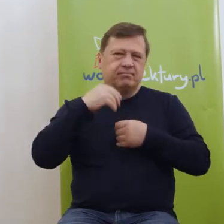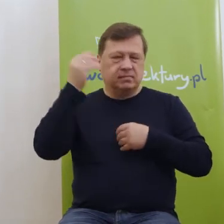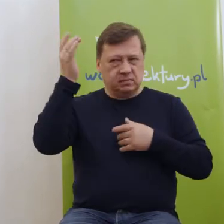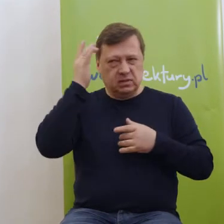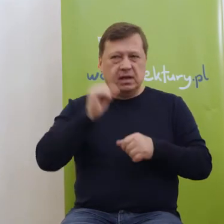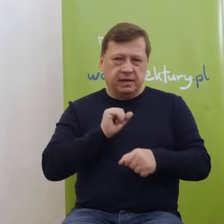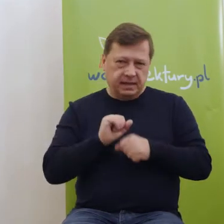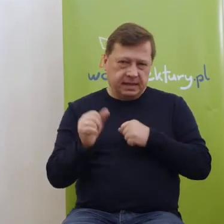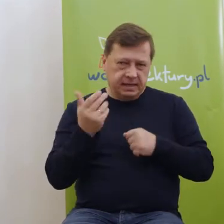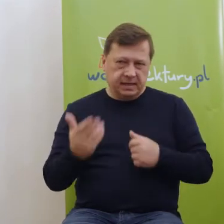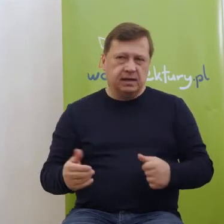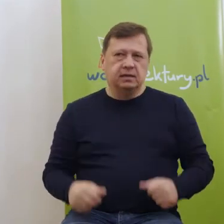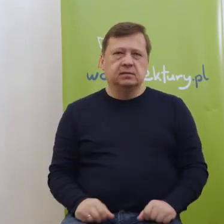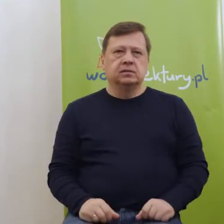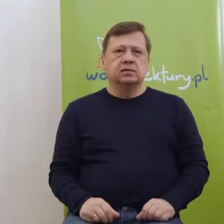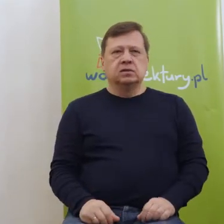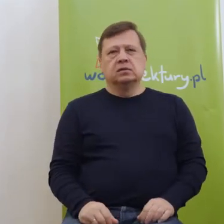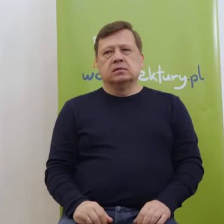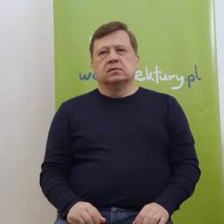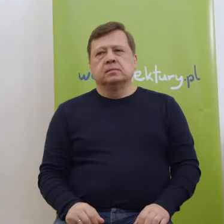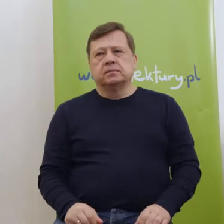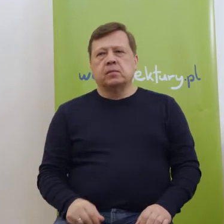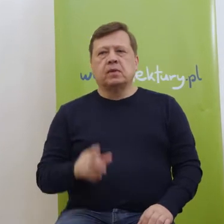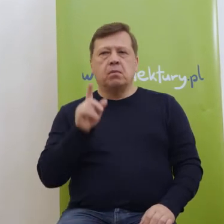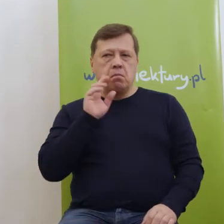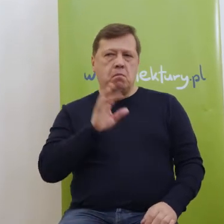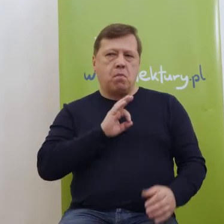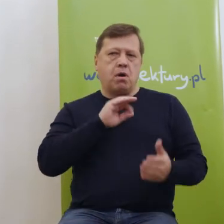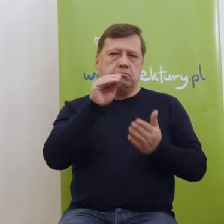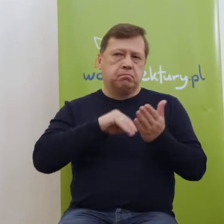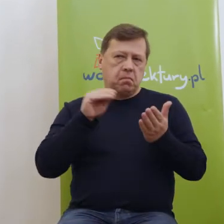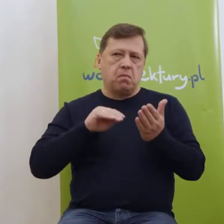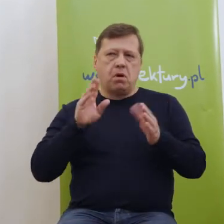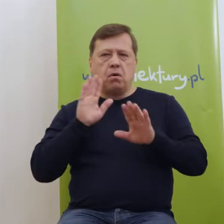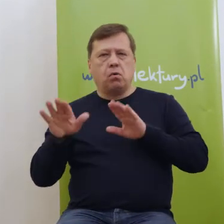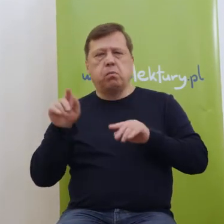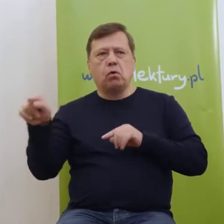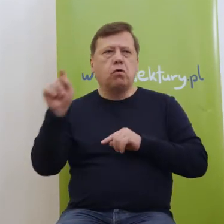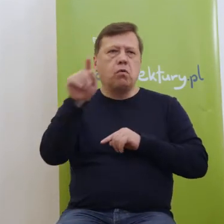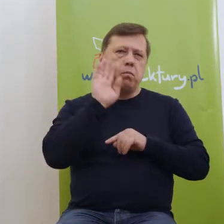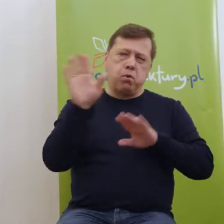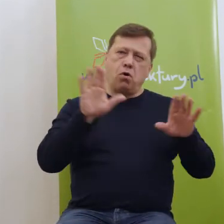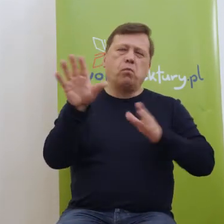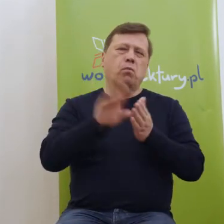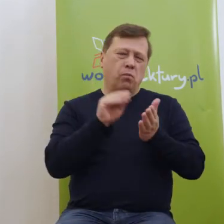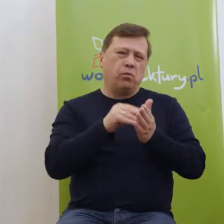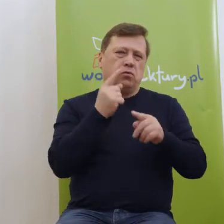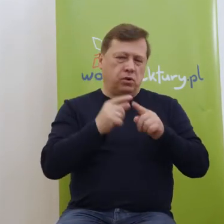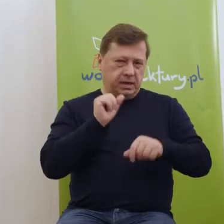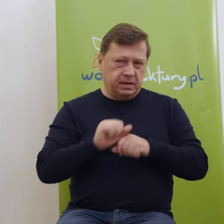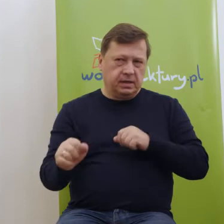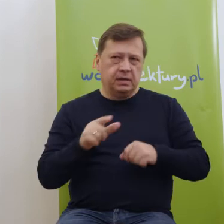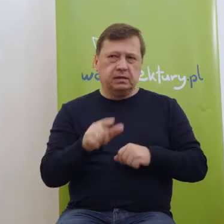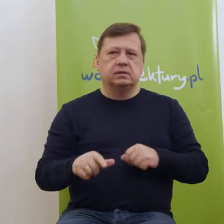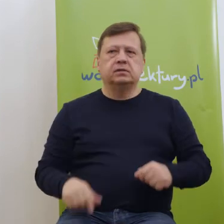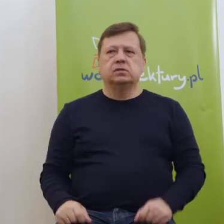pracę magisterską, to mu wyjdzie, że tam do tego to jest podobne, do tego to jest podobne. No nie da się, no proszę Państwa, jak się czyta książek